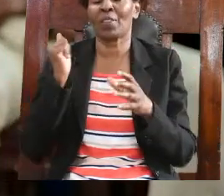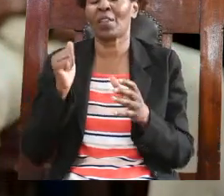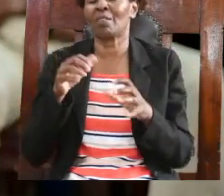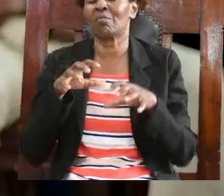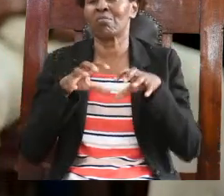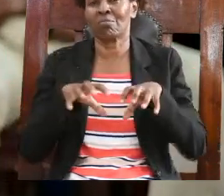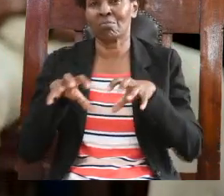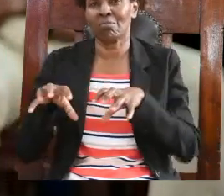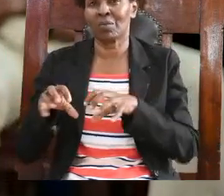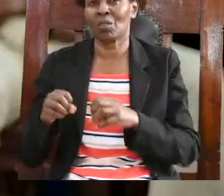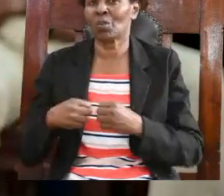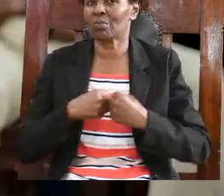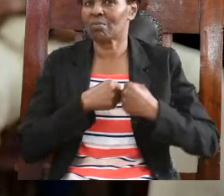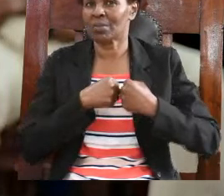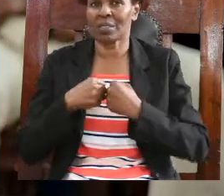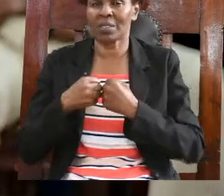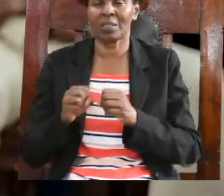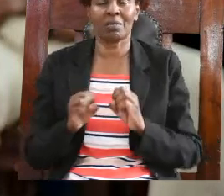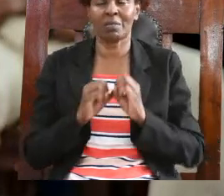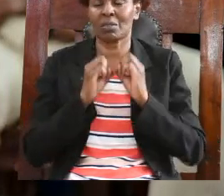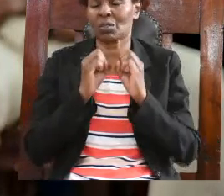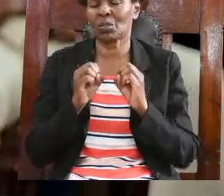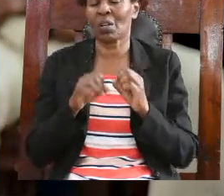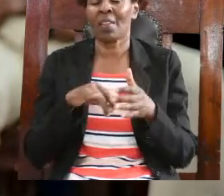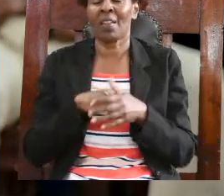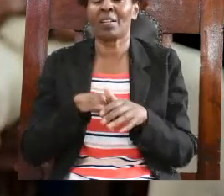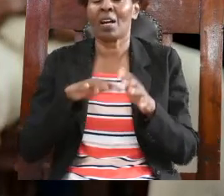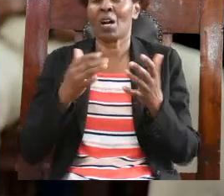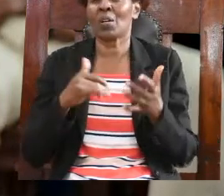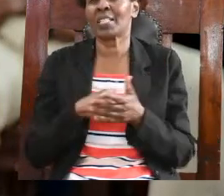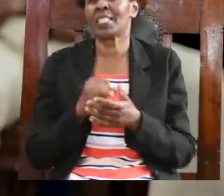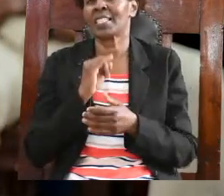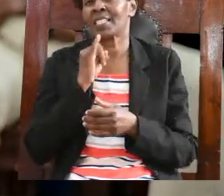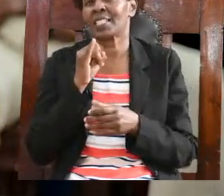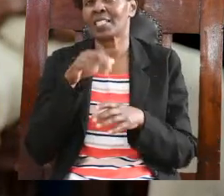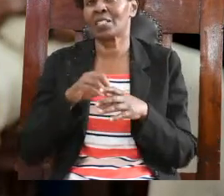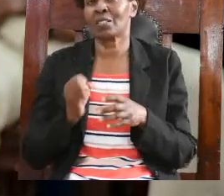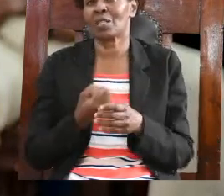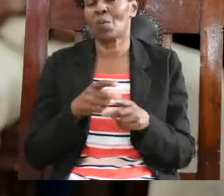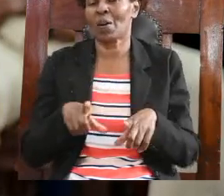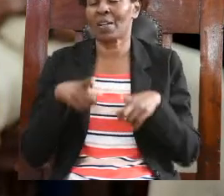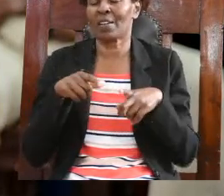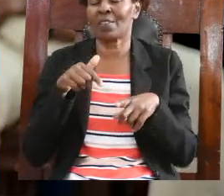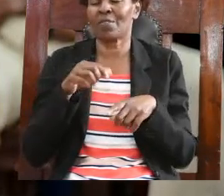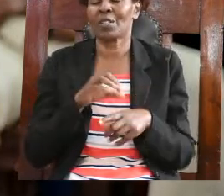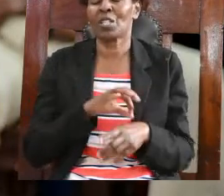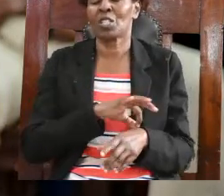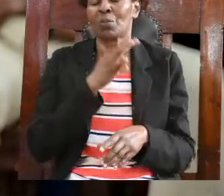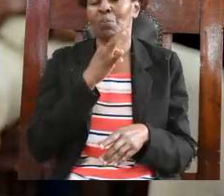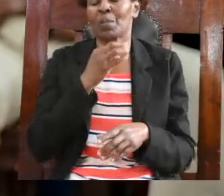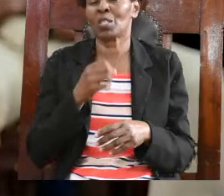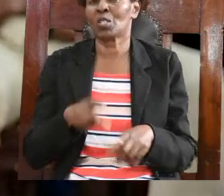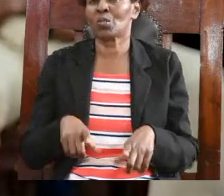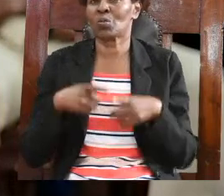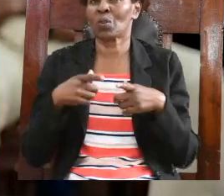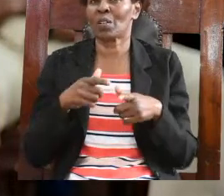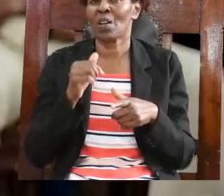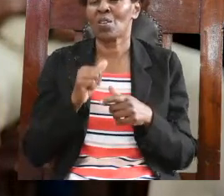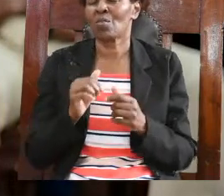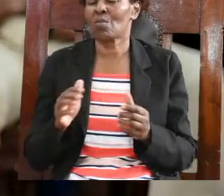be to God. Na hivyo ndivyo ilivyo katika maisha yetu ya kiroho. Hatuwezi